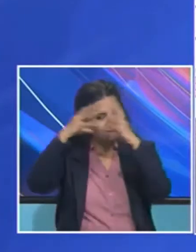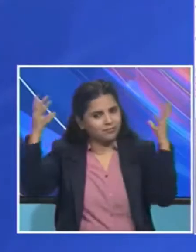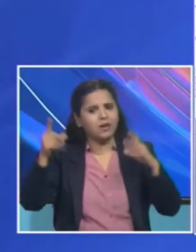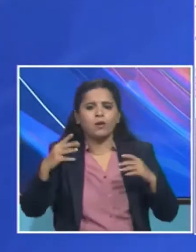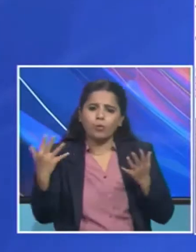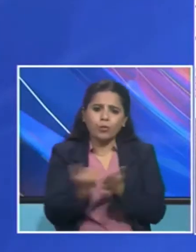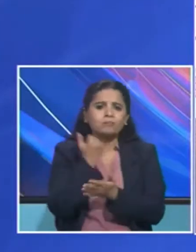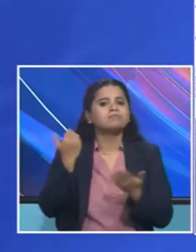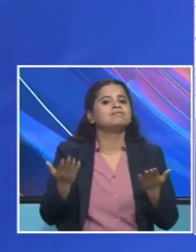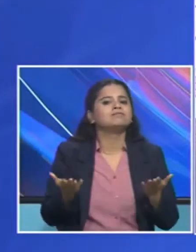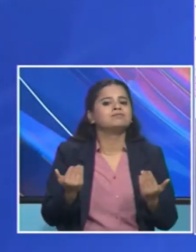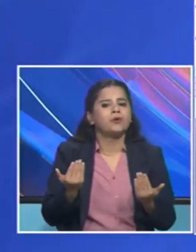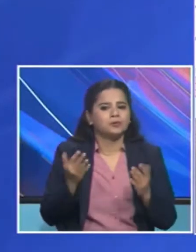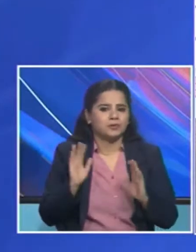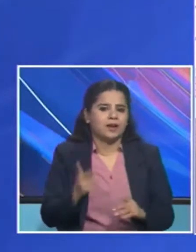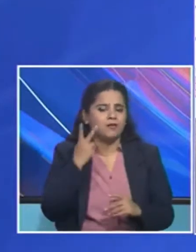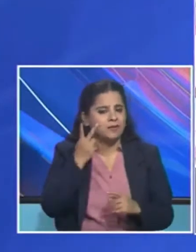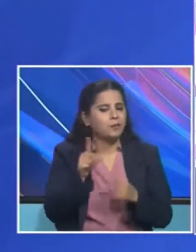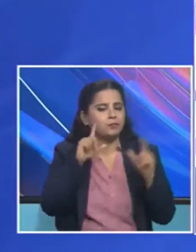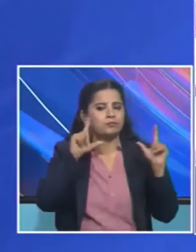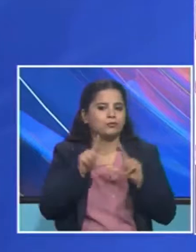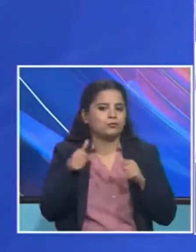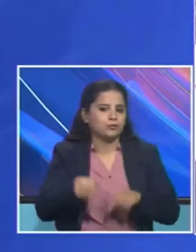कर सकता है।